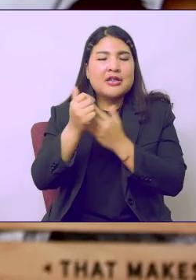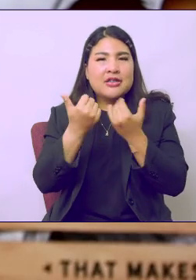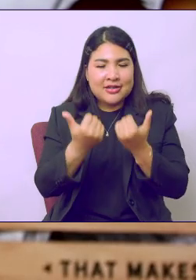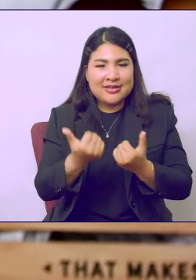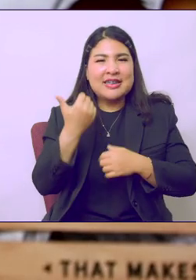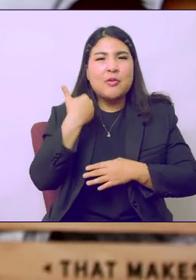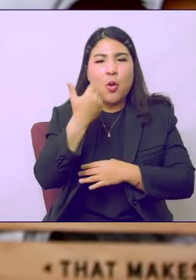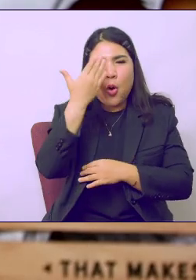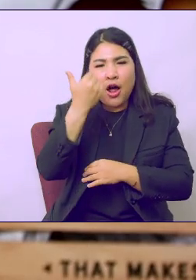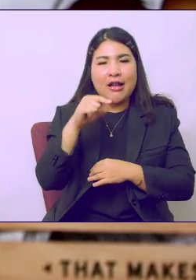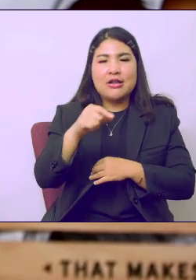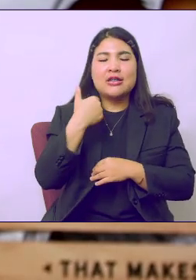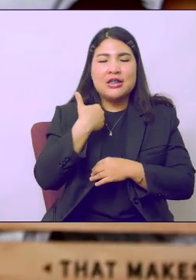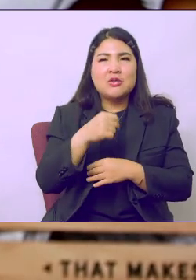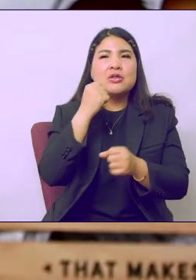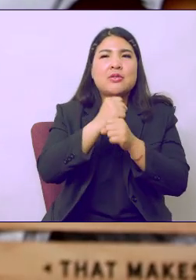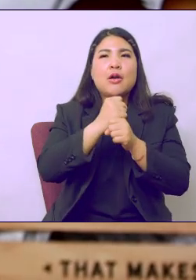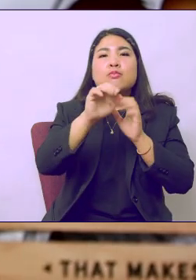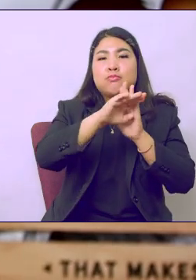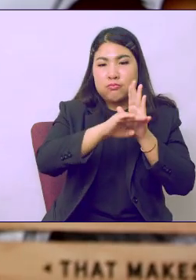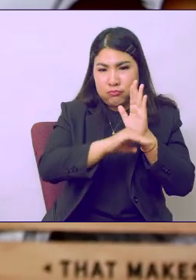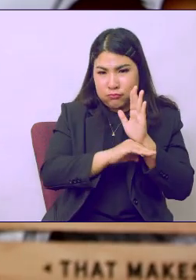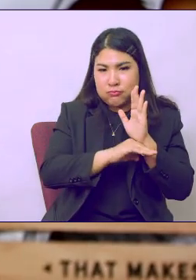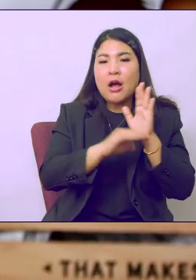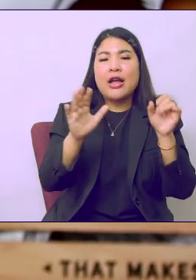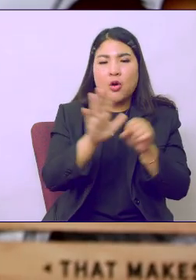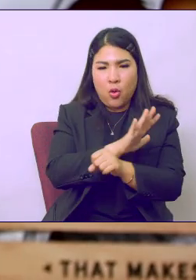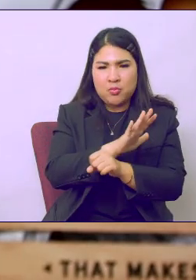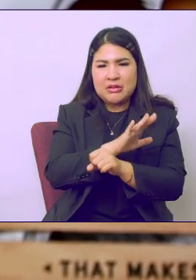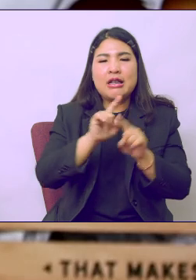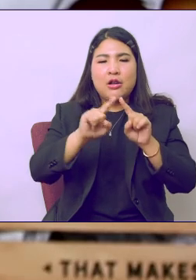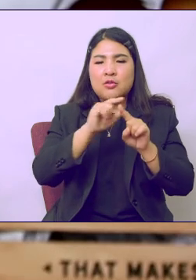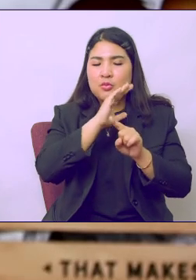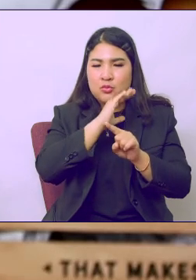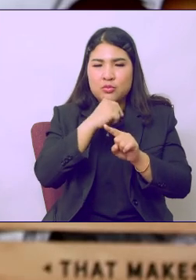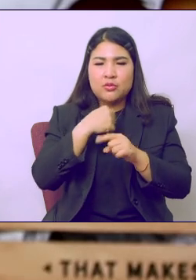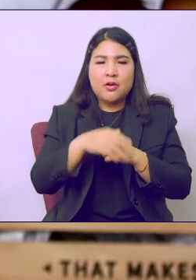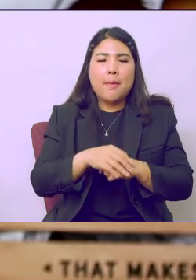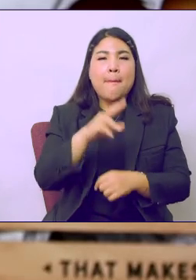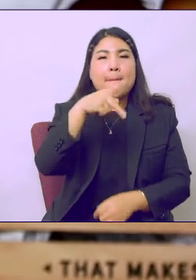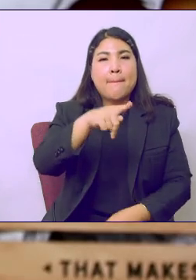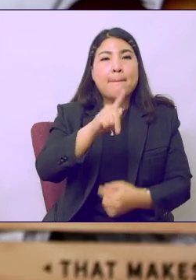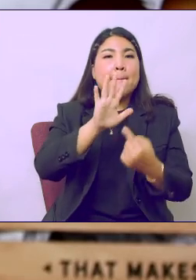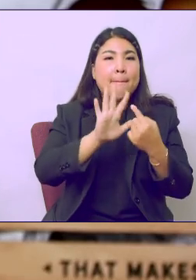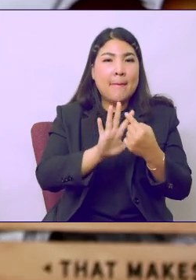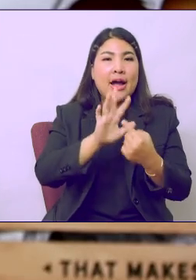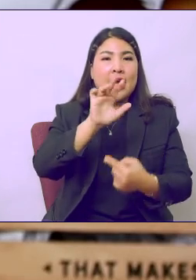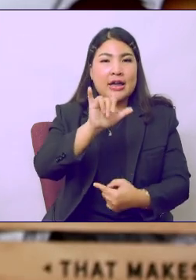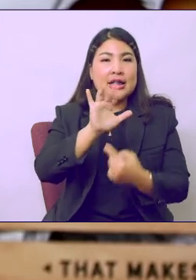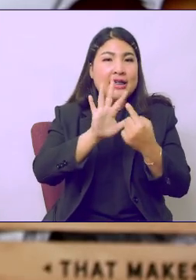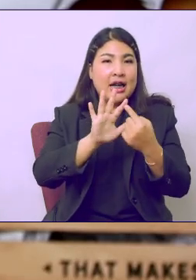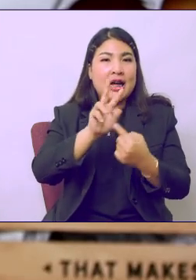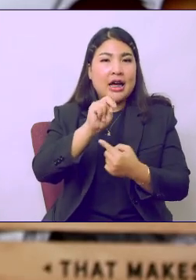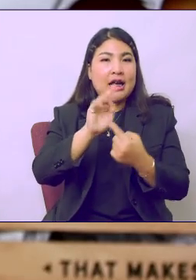แทนปานายะเพราะว่าเราทำไม่ครบกระบวนการนะครับเราไม่ทำไม่ครบกระบวนการของปาณะเนาะปานายะที่ผมบอกเนาจะต้องมี